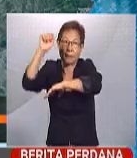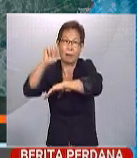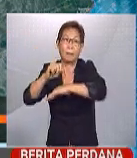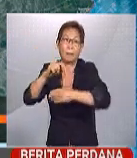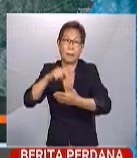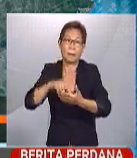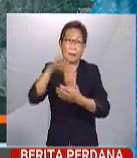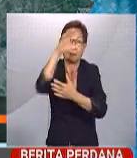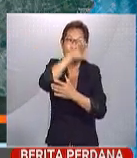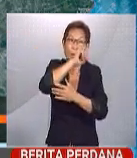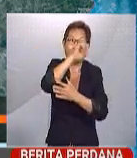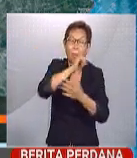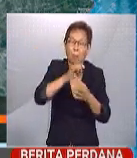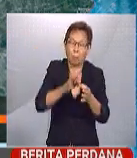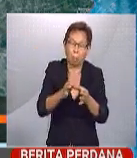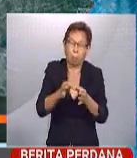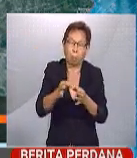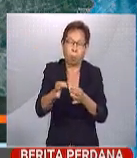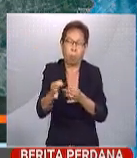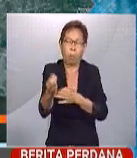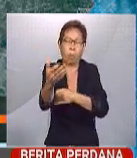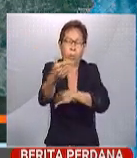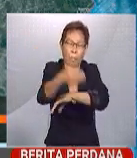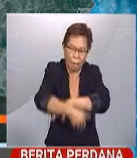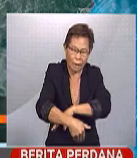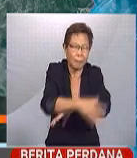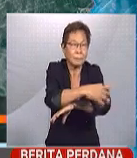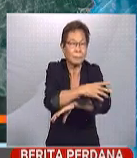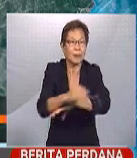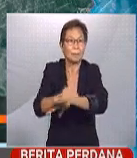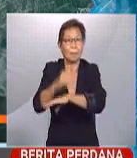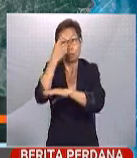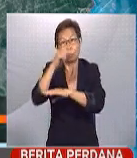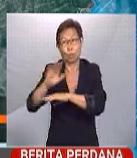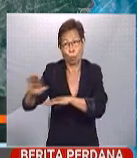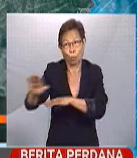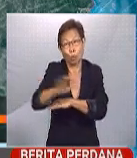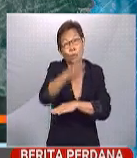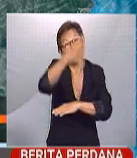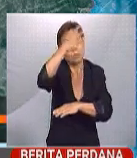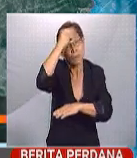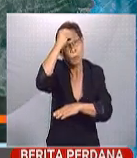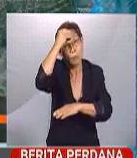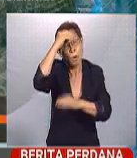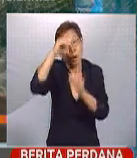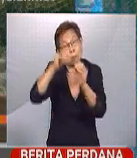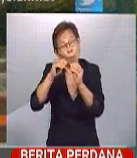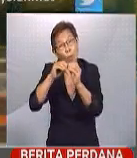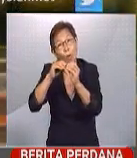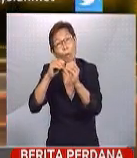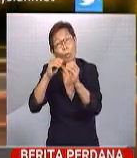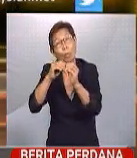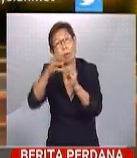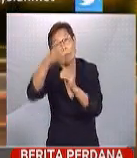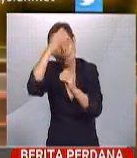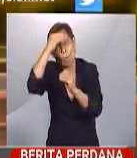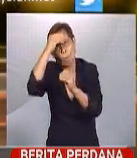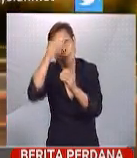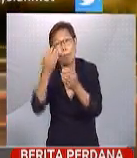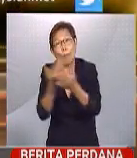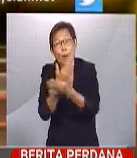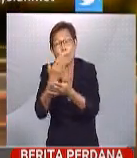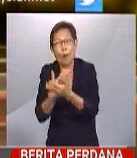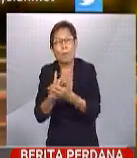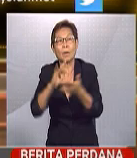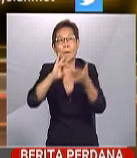ini kita jangkakan boleh berlanjutan sehingga ke lewat malam nanti. Dan bagi anda untuk mendapatkan informasi yang lebih terkini, anda boleh layari